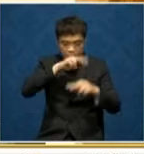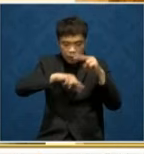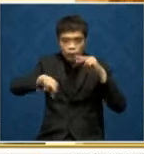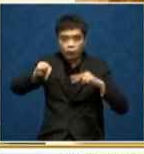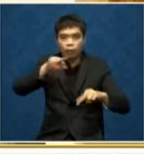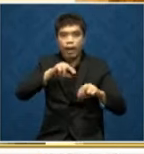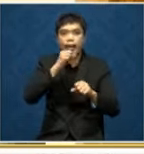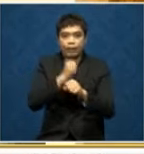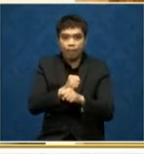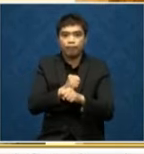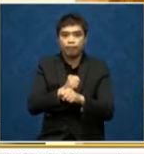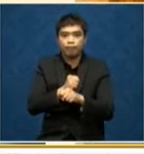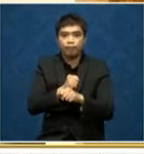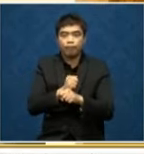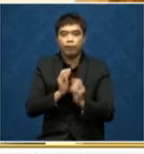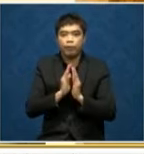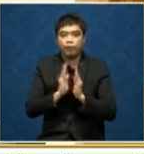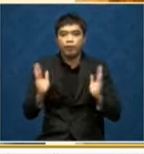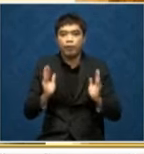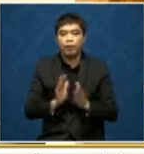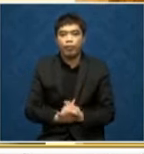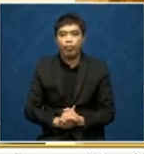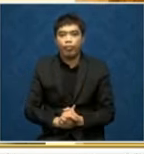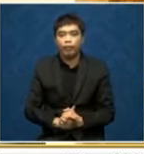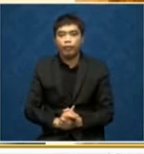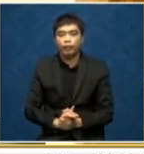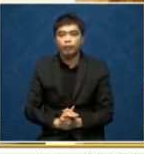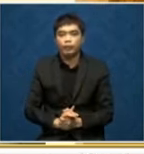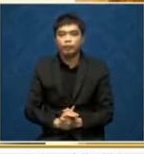ขอบคุณมากครับเชิญท่านอนุชาบูรพชัยศรีครับ